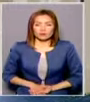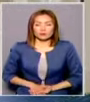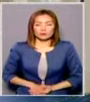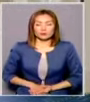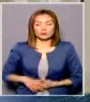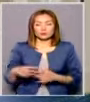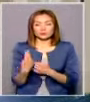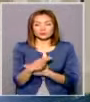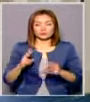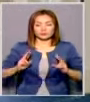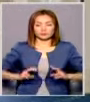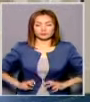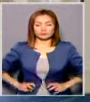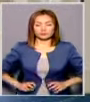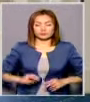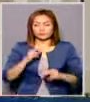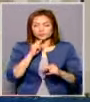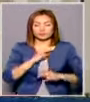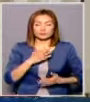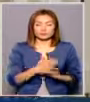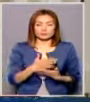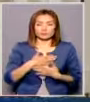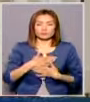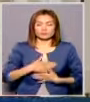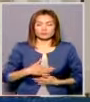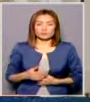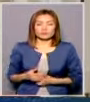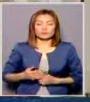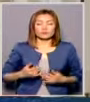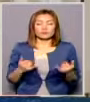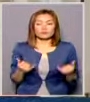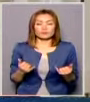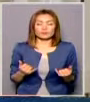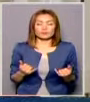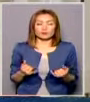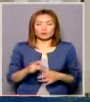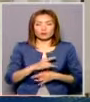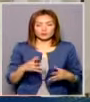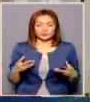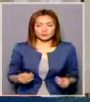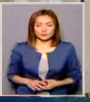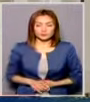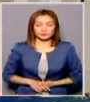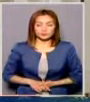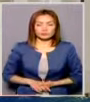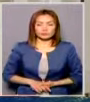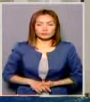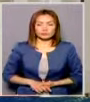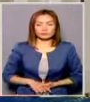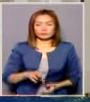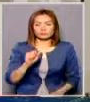тарап өте ризамыз оларға. Қазір осы мерама қарсы